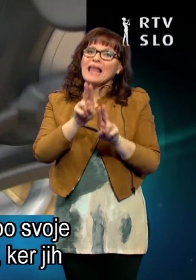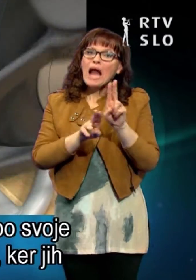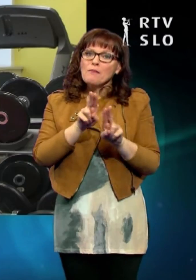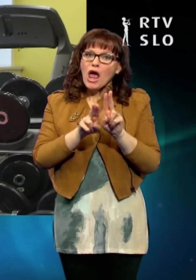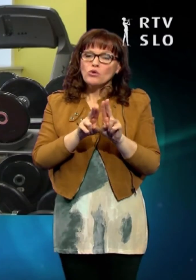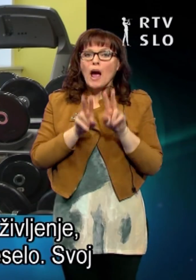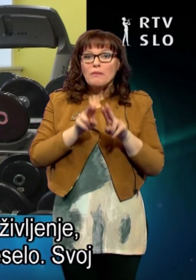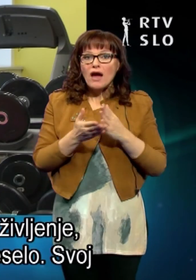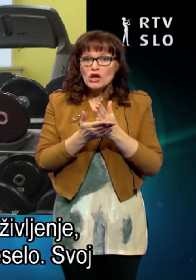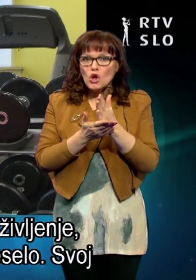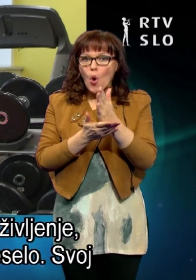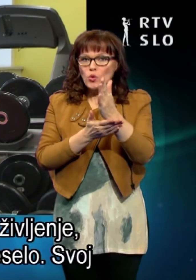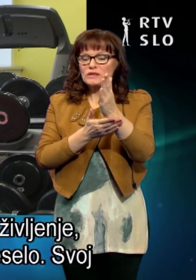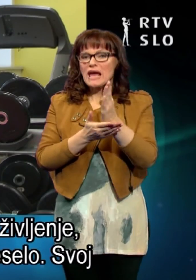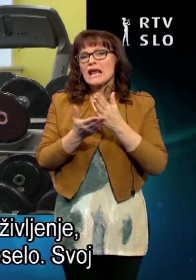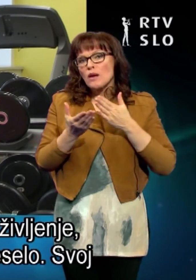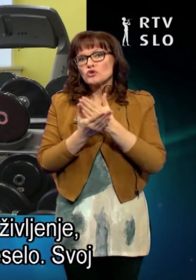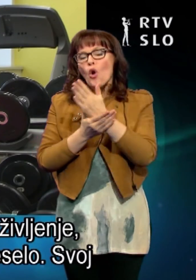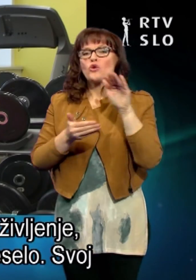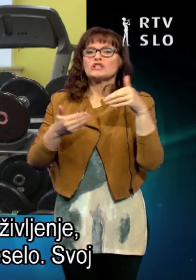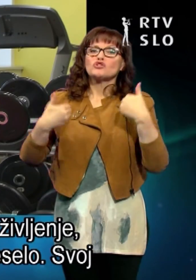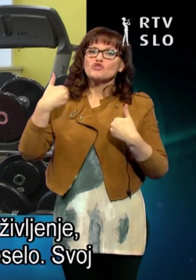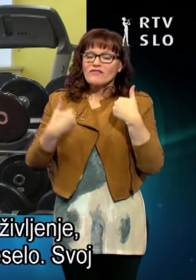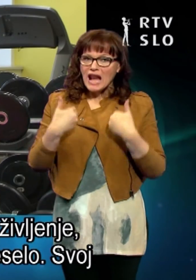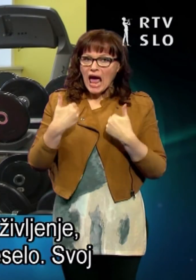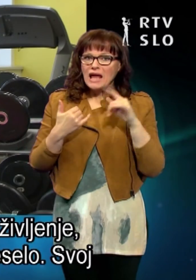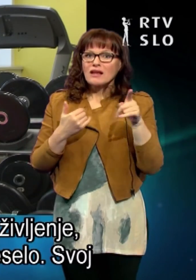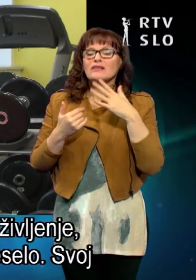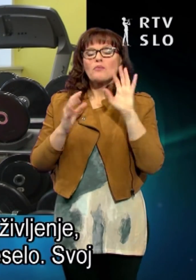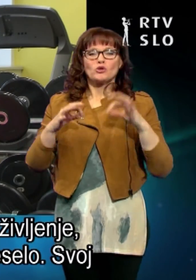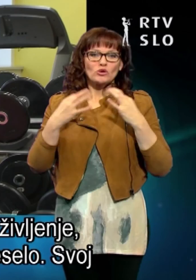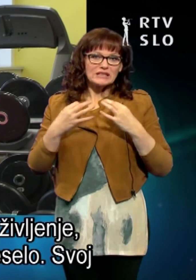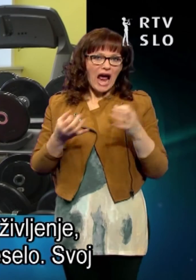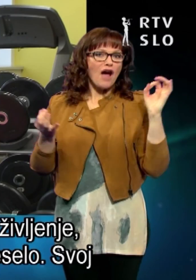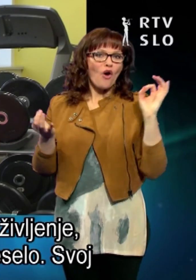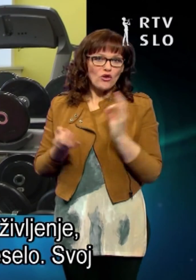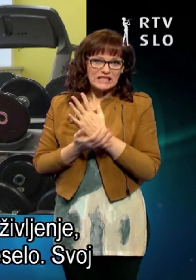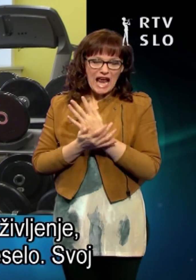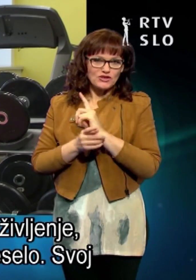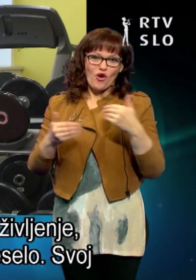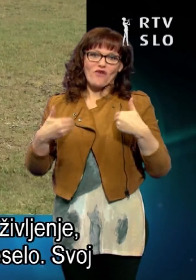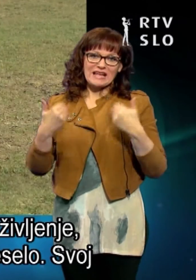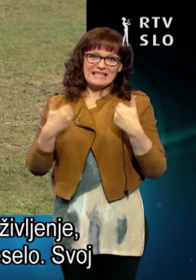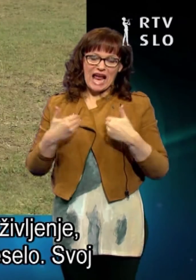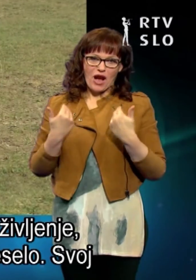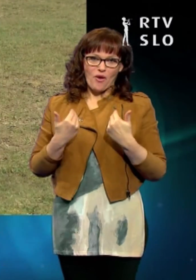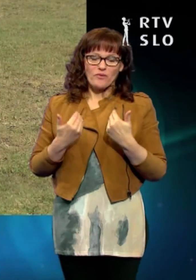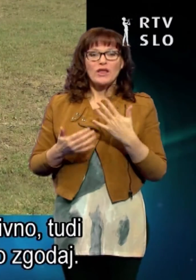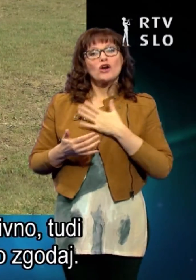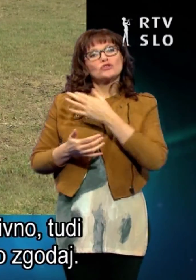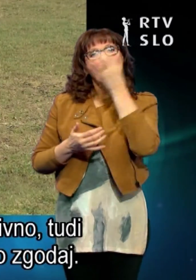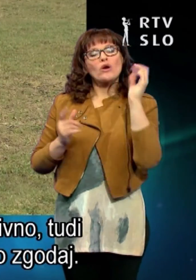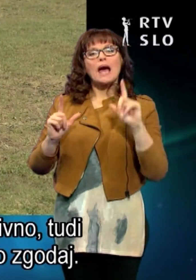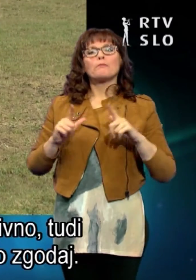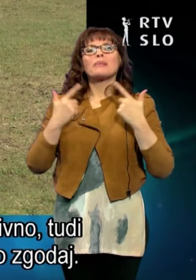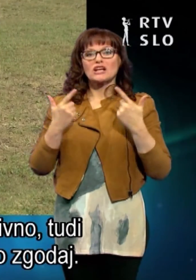jih pravilno usmerjam skozi življenje, da bo zdravo, srečno in veselo. Svoj dan